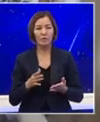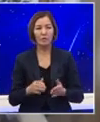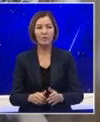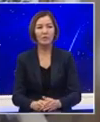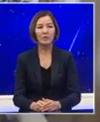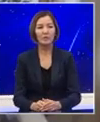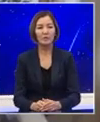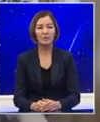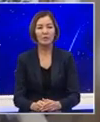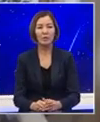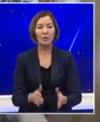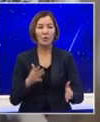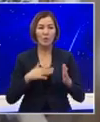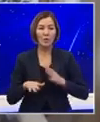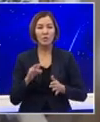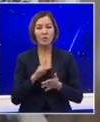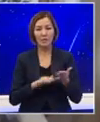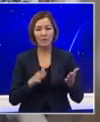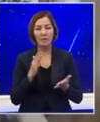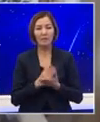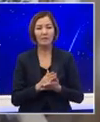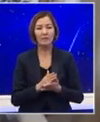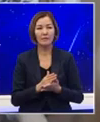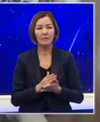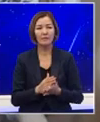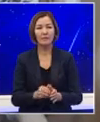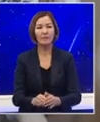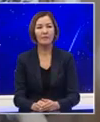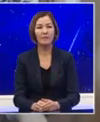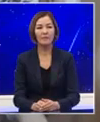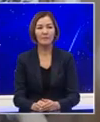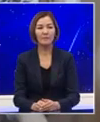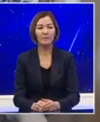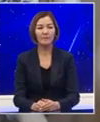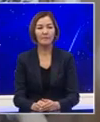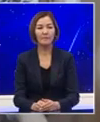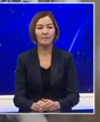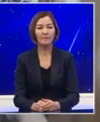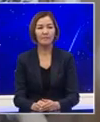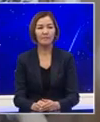көпке созылсын, сол қуанышты көре берсін демекшімін.